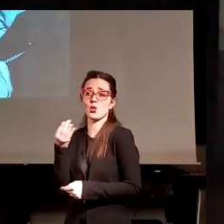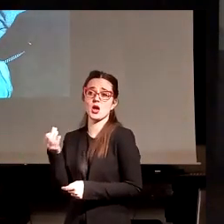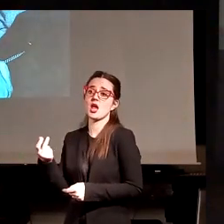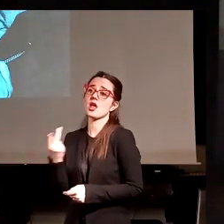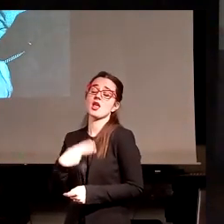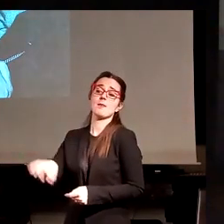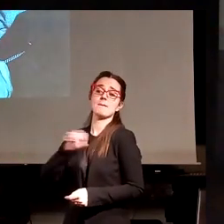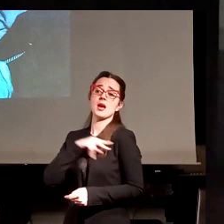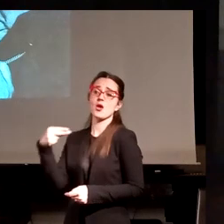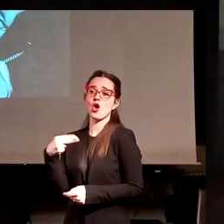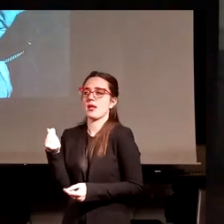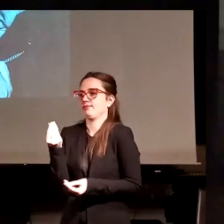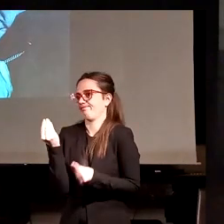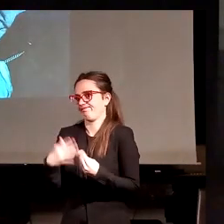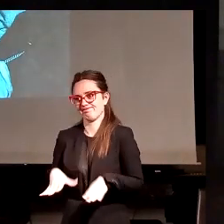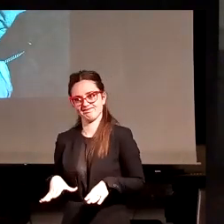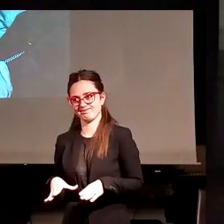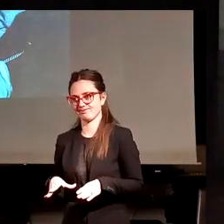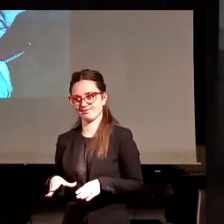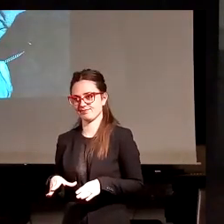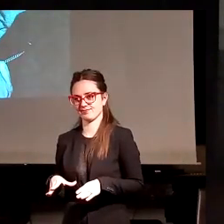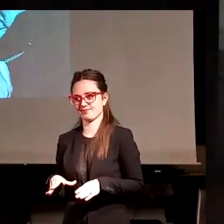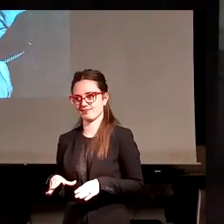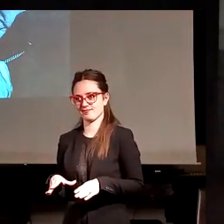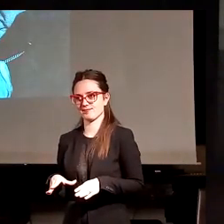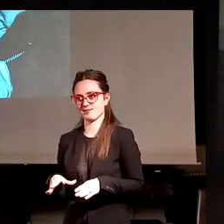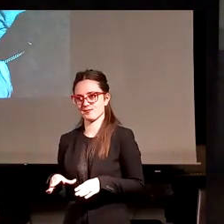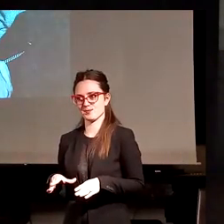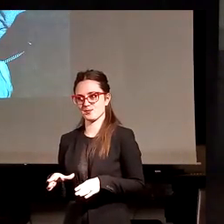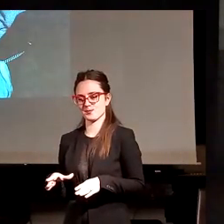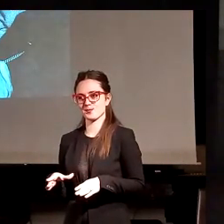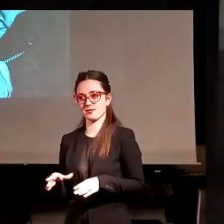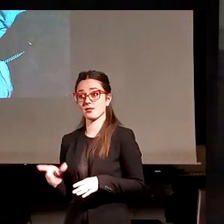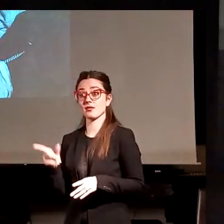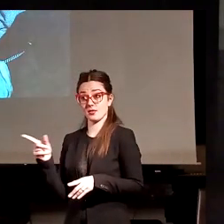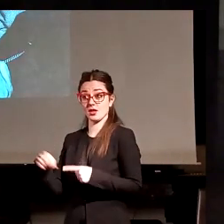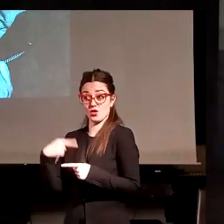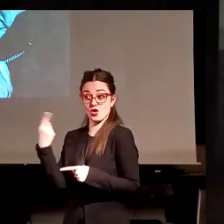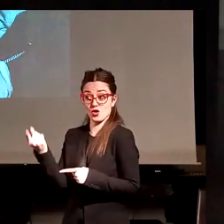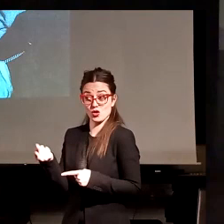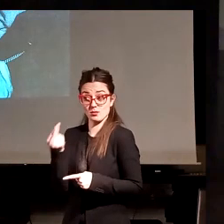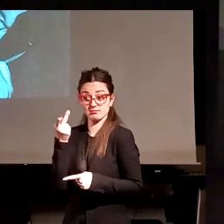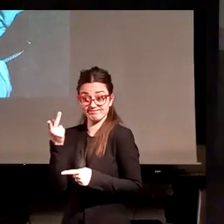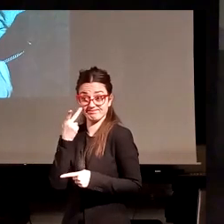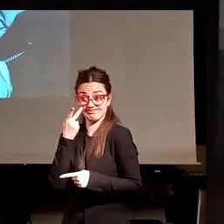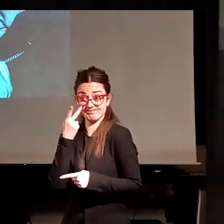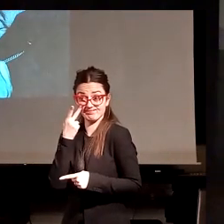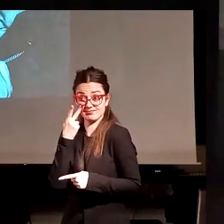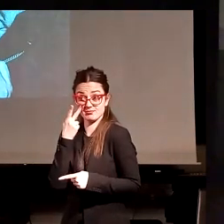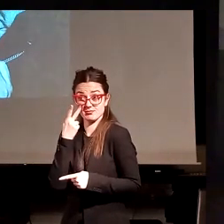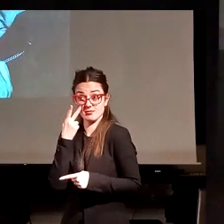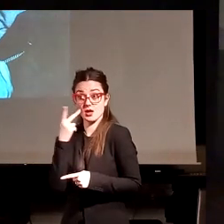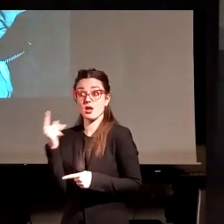quando sono stati desecretati alcuni atti uscito fuori che uno dei maggiori accademici svedesi